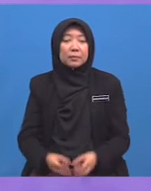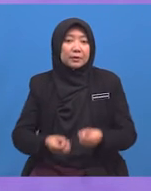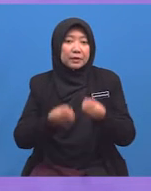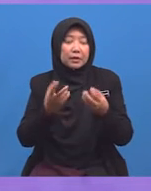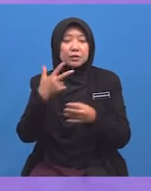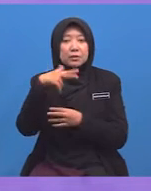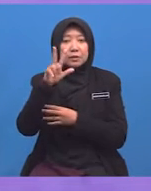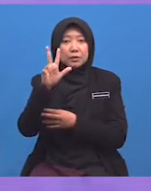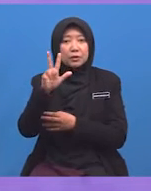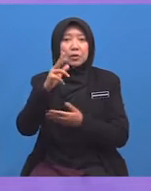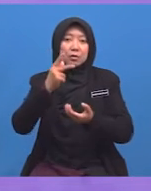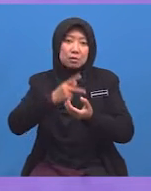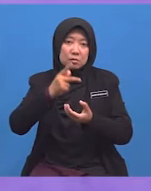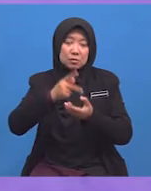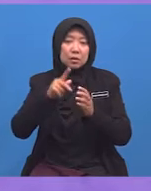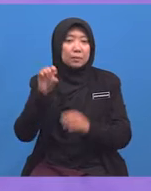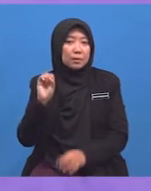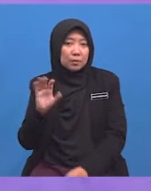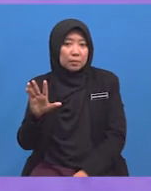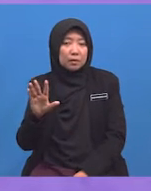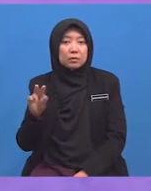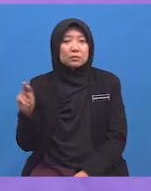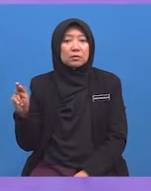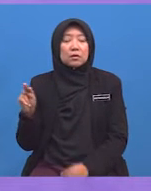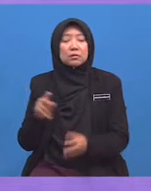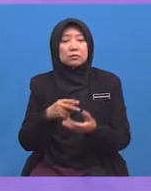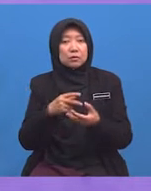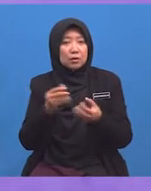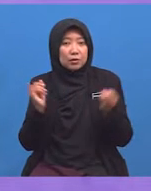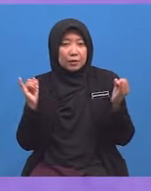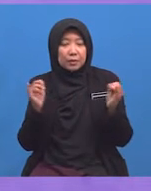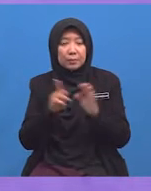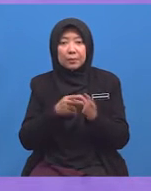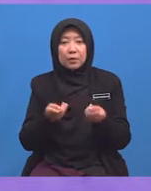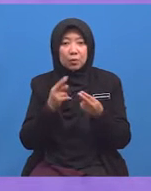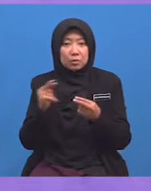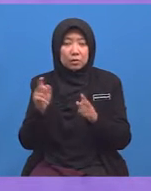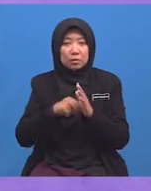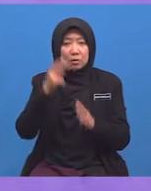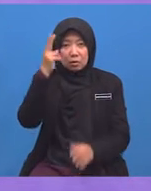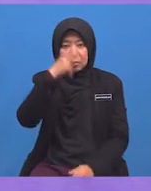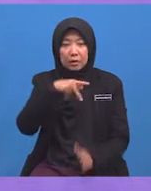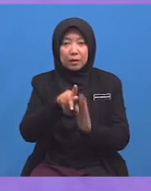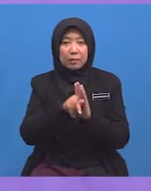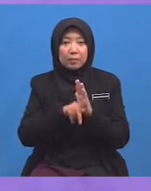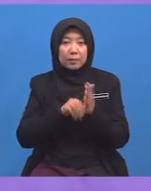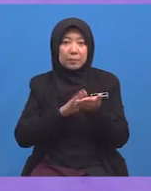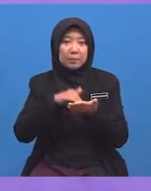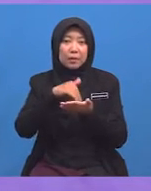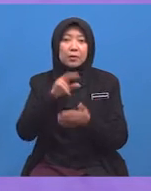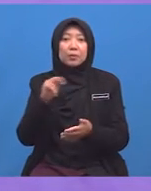Berikan 3 kesan perkembangan jaringan pengangkutan terhadap